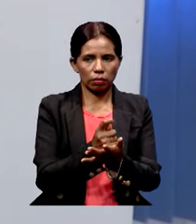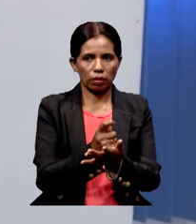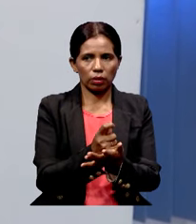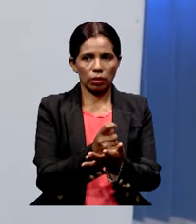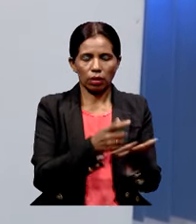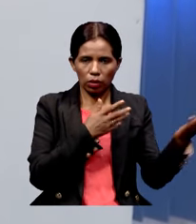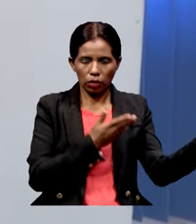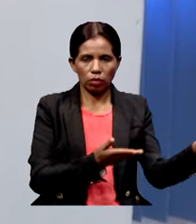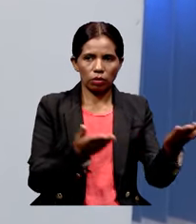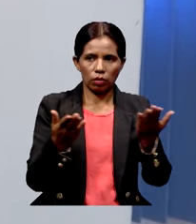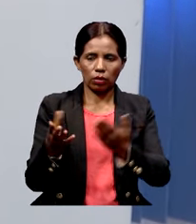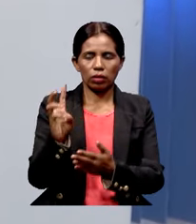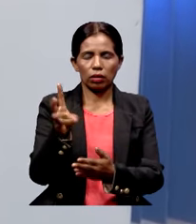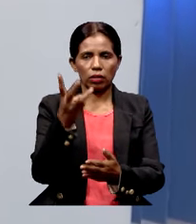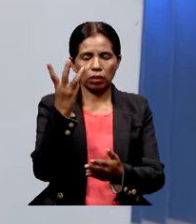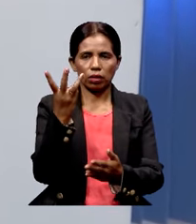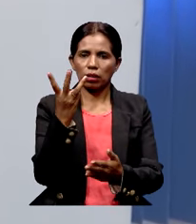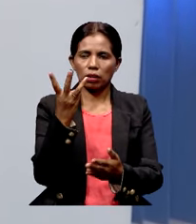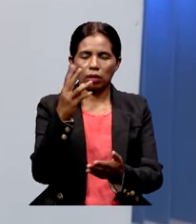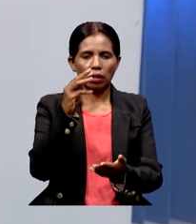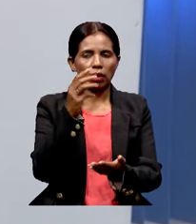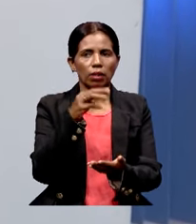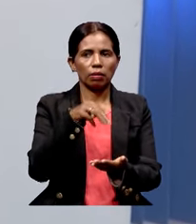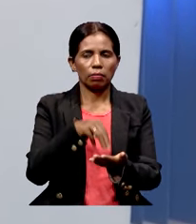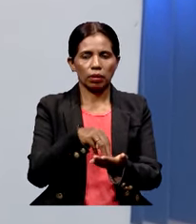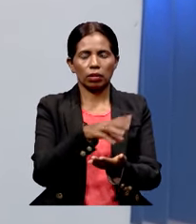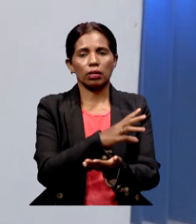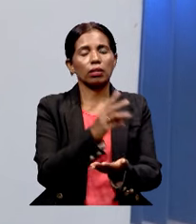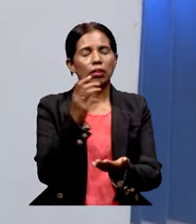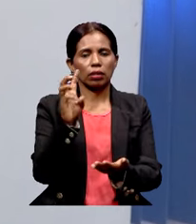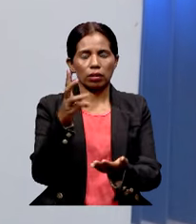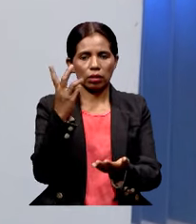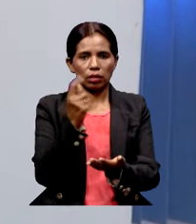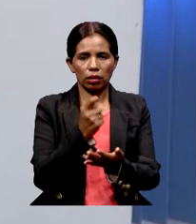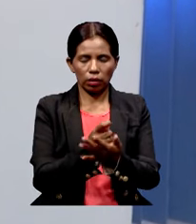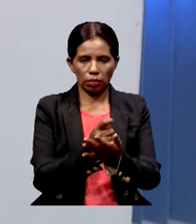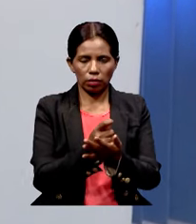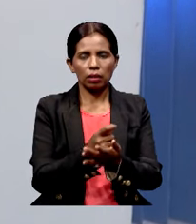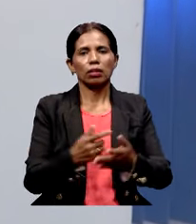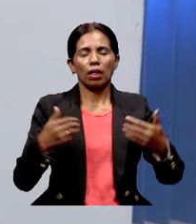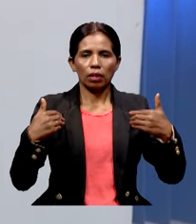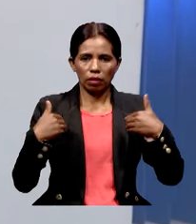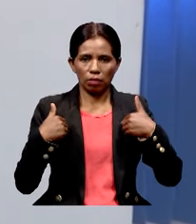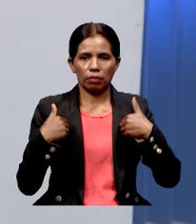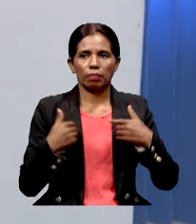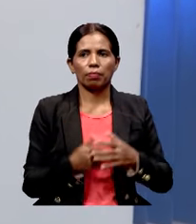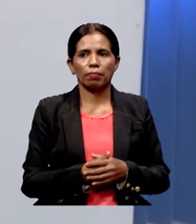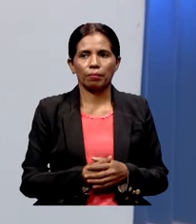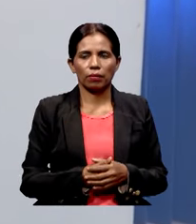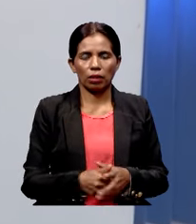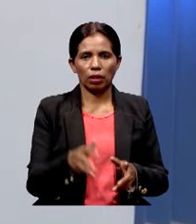hatamo na mai 16000 48 si hela